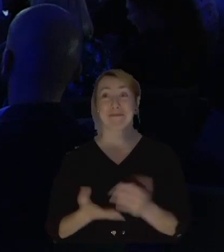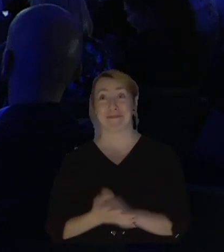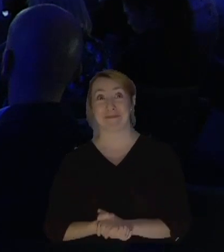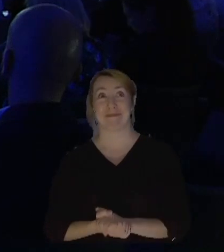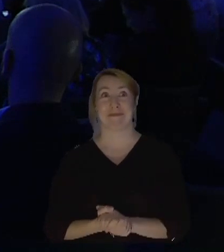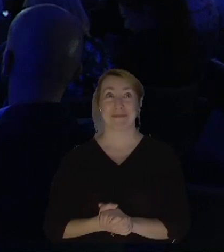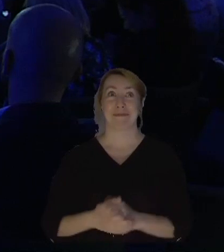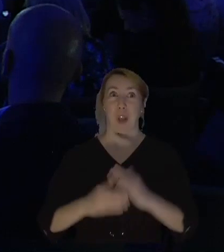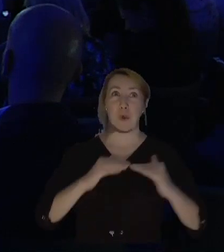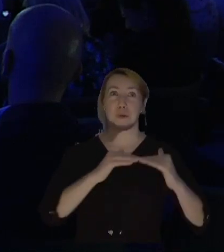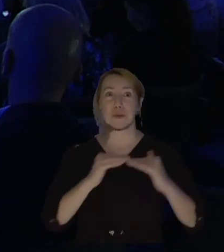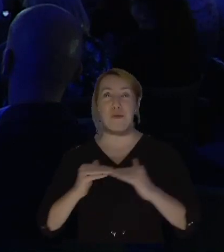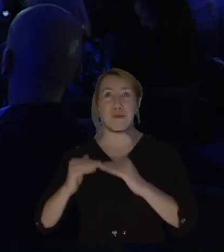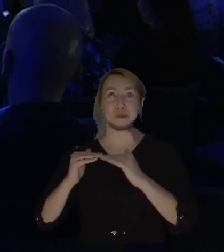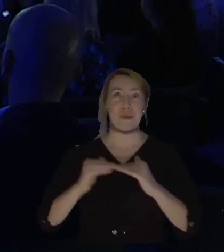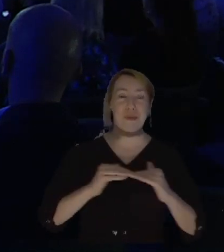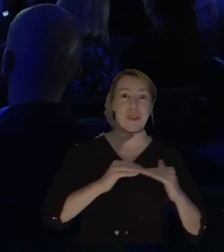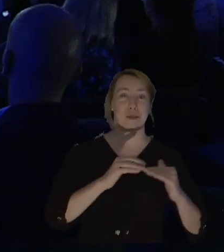Równowaga